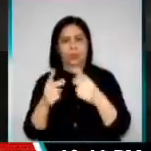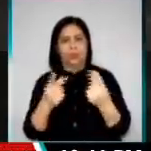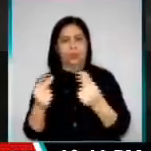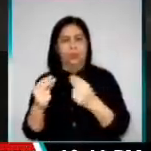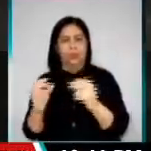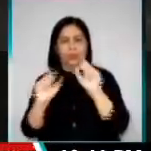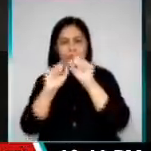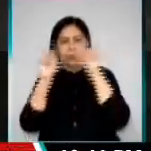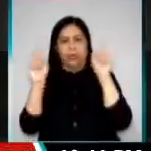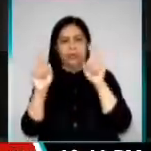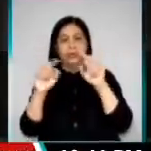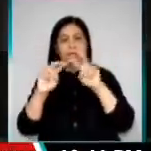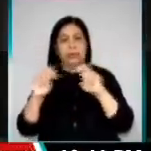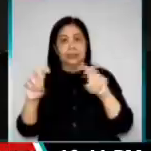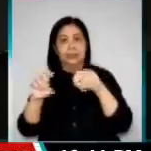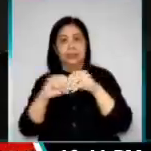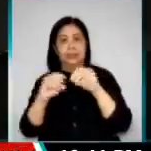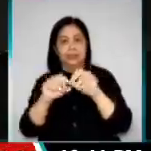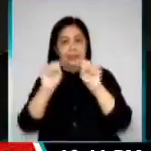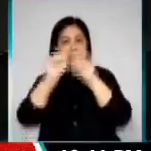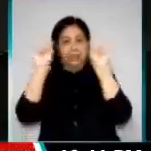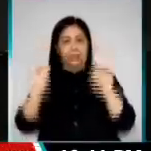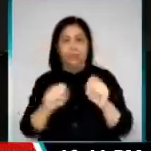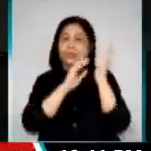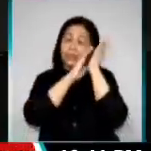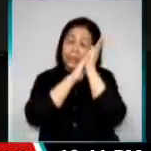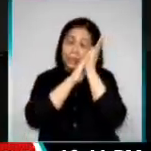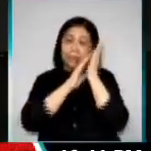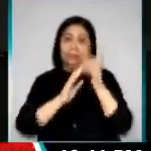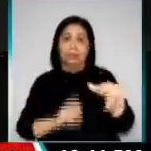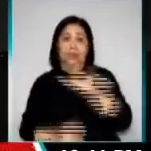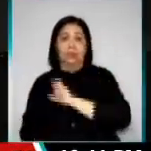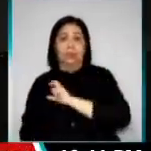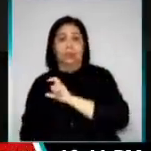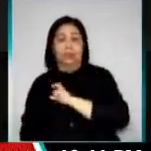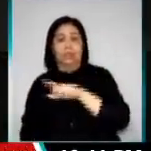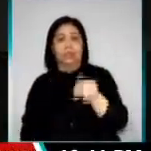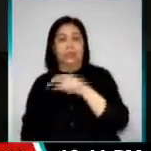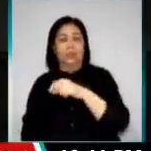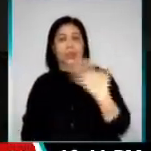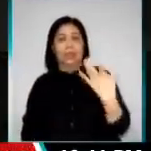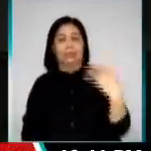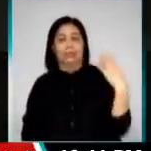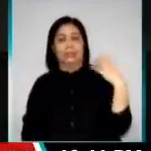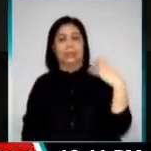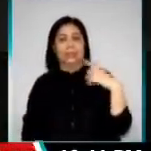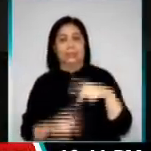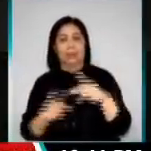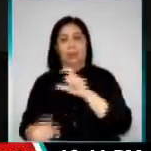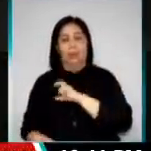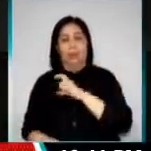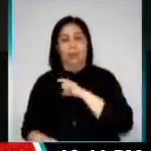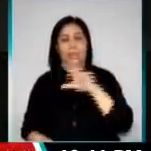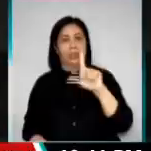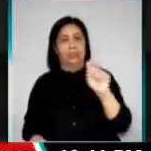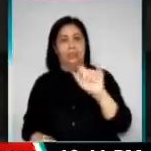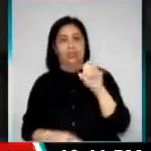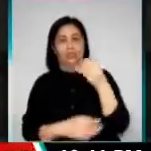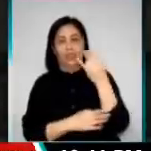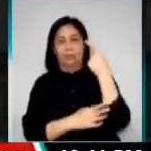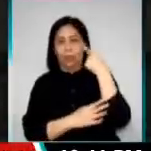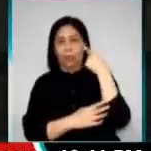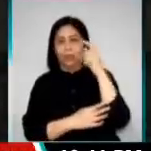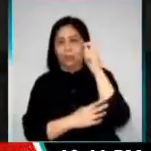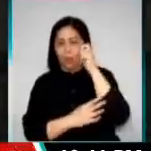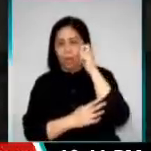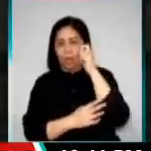inspection sa istasyon. Tulog daw kasi ang mga pulis at wala pa noon ang hepe ng istasyon na si Police Lieutenant John Paul Tabuhara.